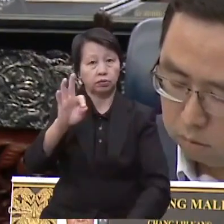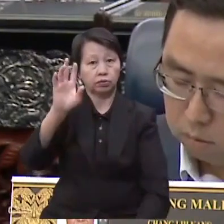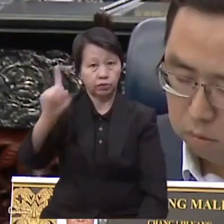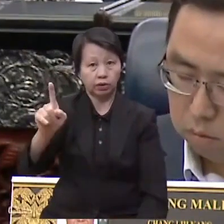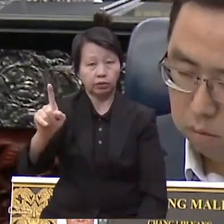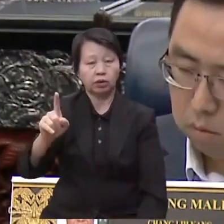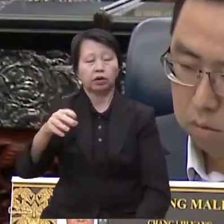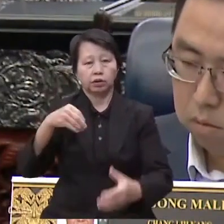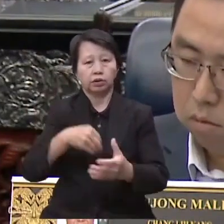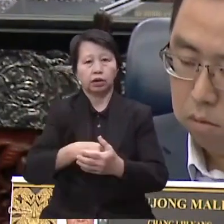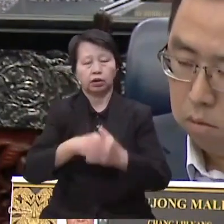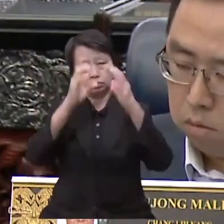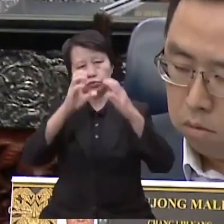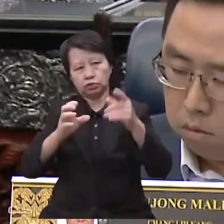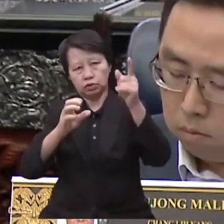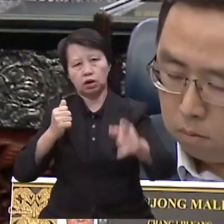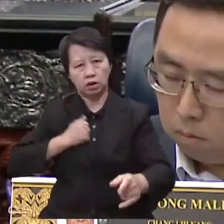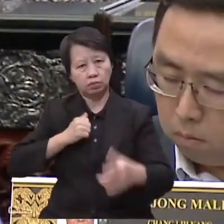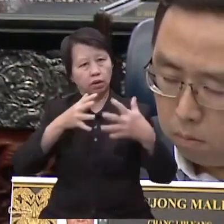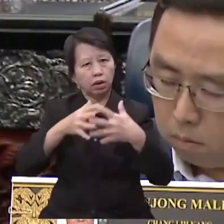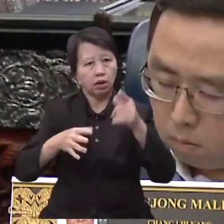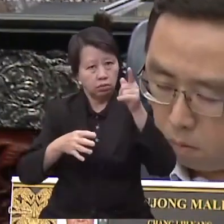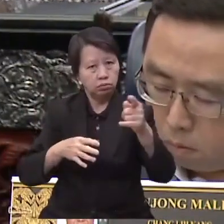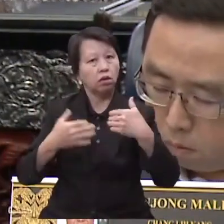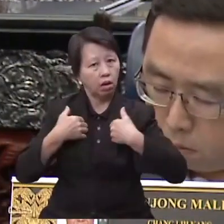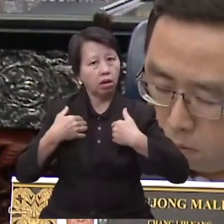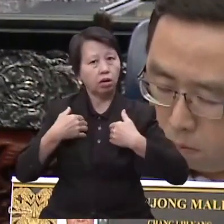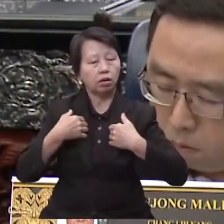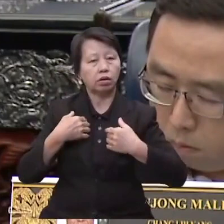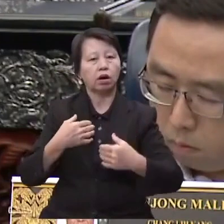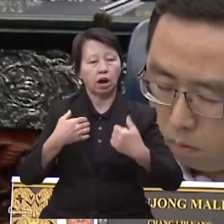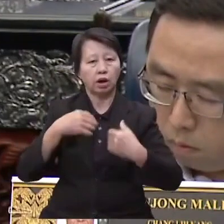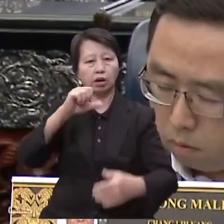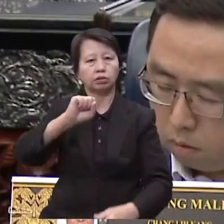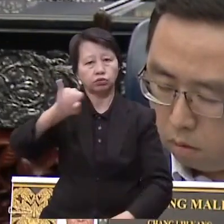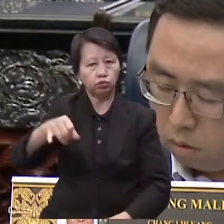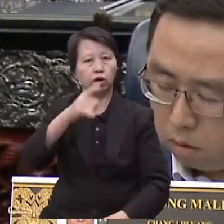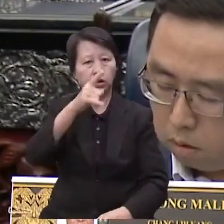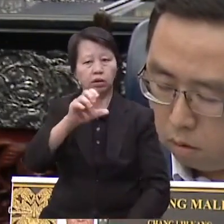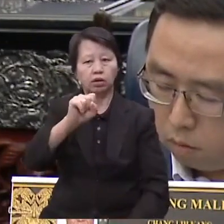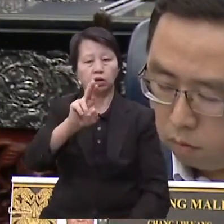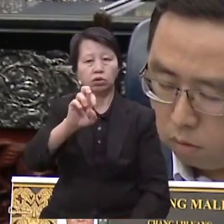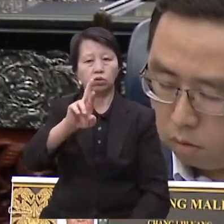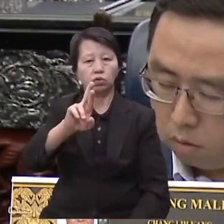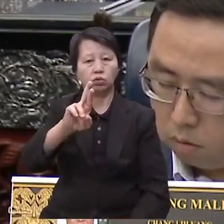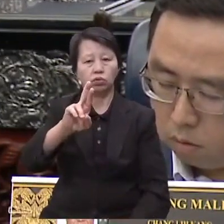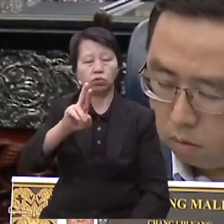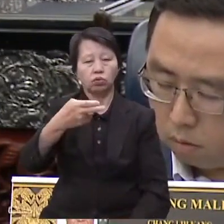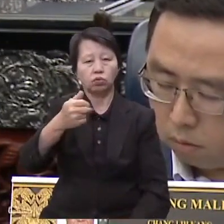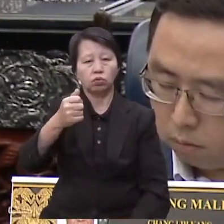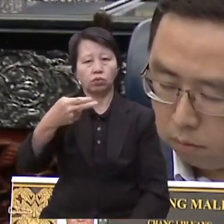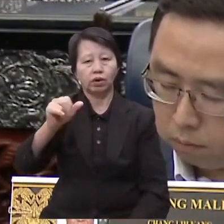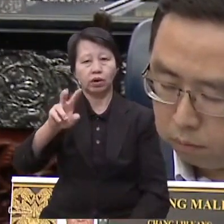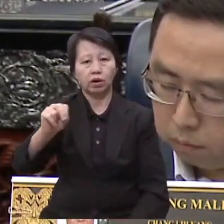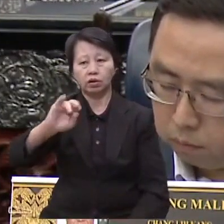yang mana dalam pendekatan itu ya mereka ada suruhanjaya mereka ada jaatan kuasa yang diwakili